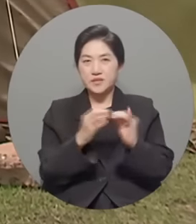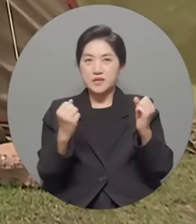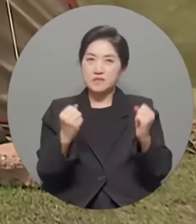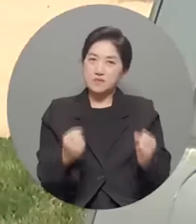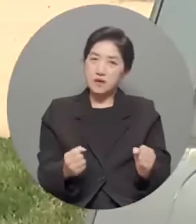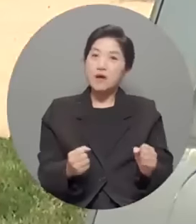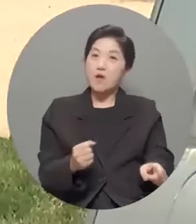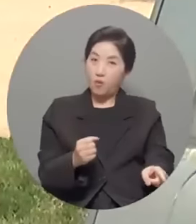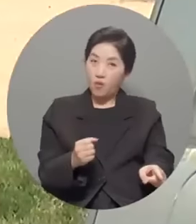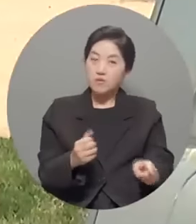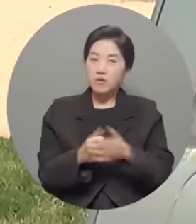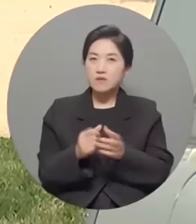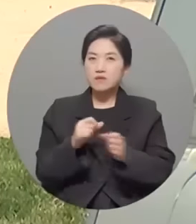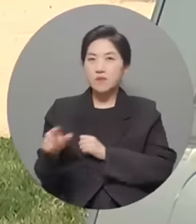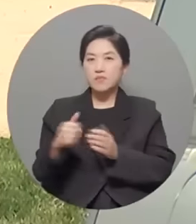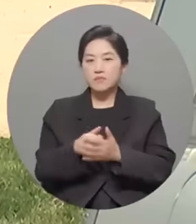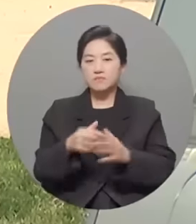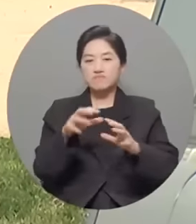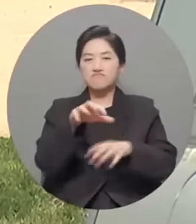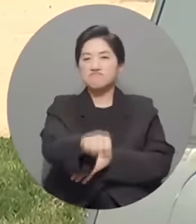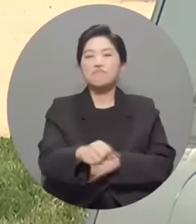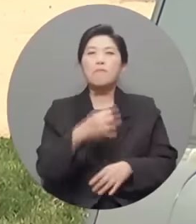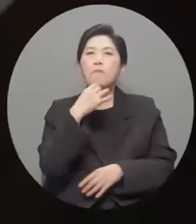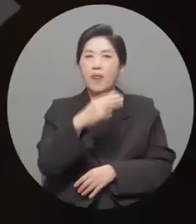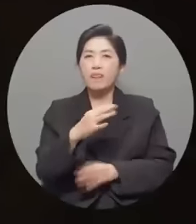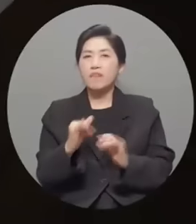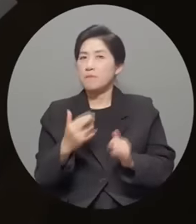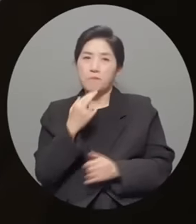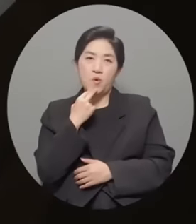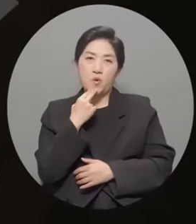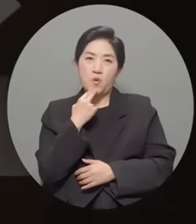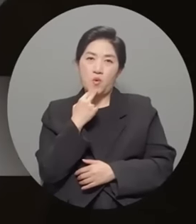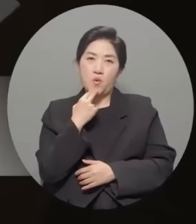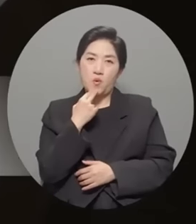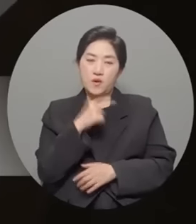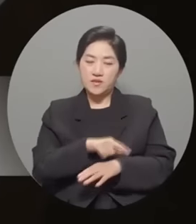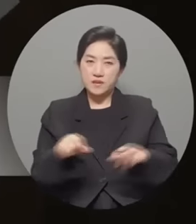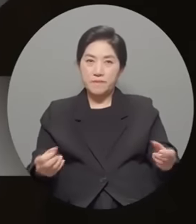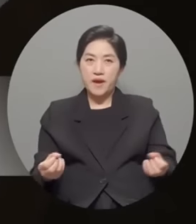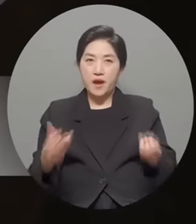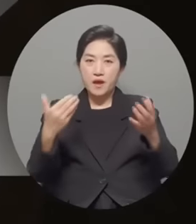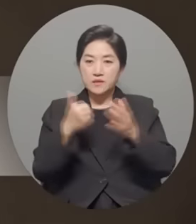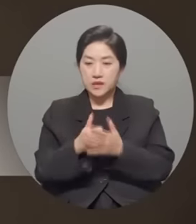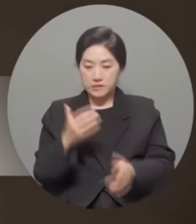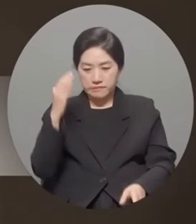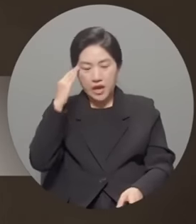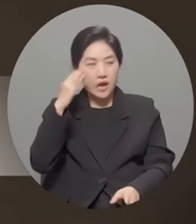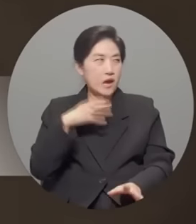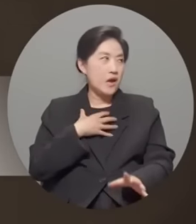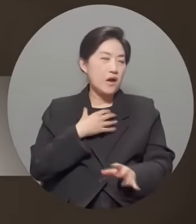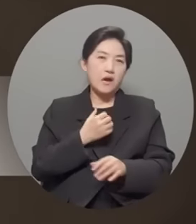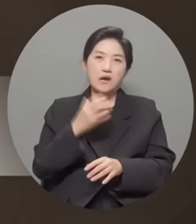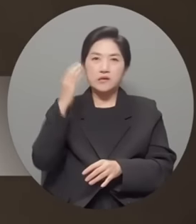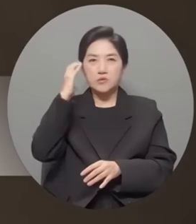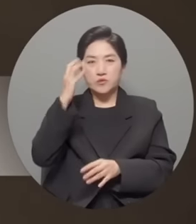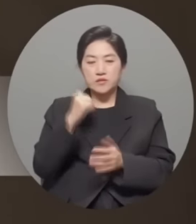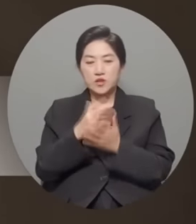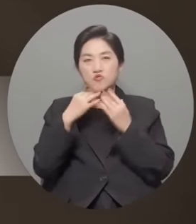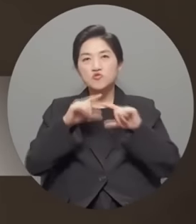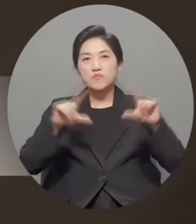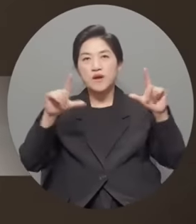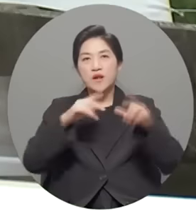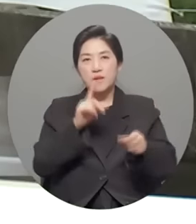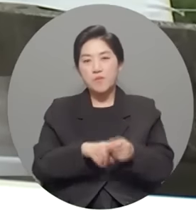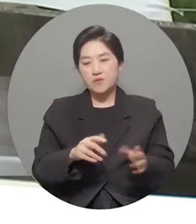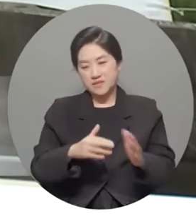곳도 있지만 대부분 자리만 차지하고 있습니다. 지자체 행사도 어려움을 겪고 있습니다. 주말 행사를 위해